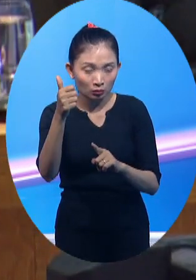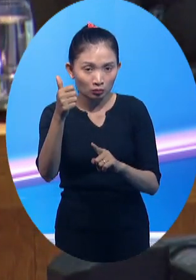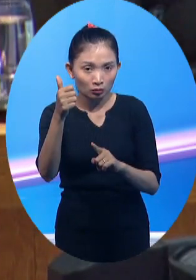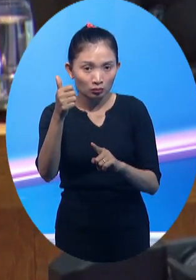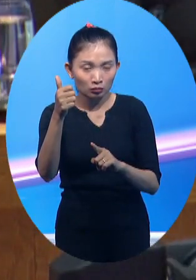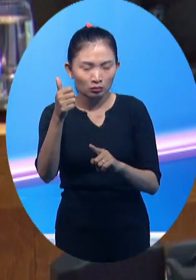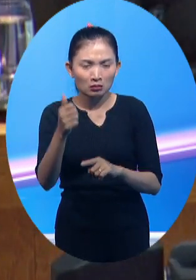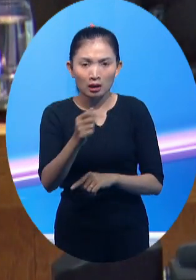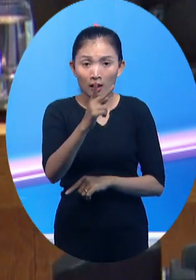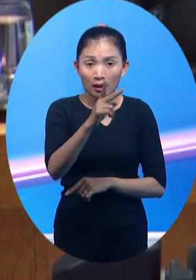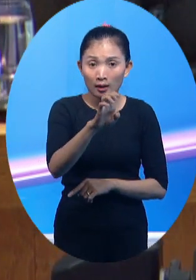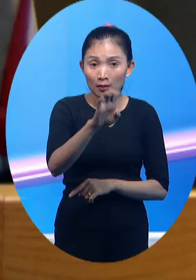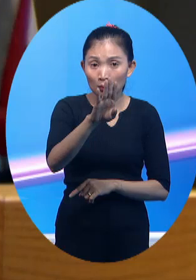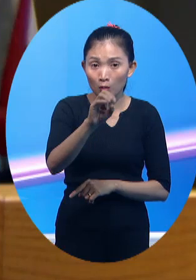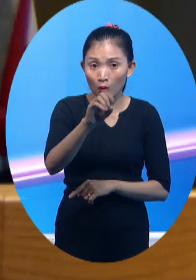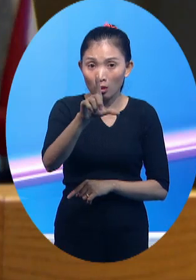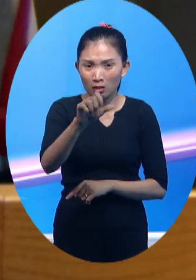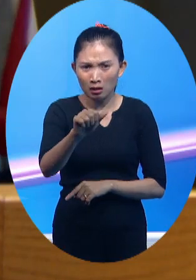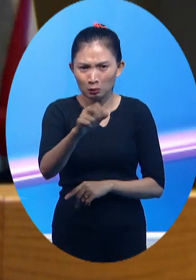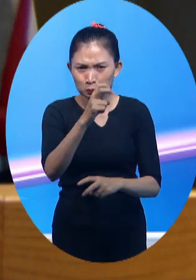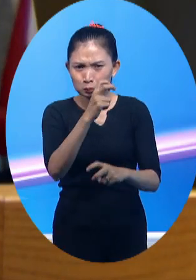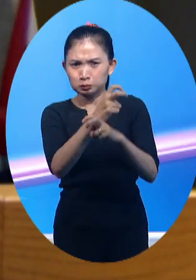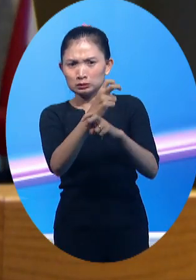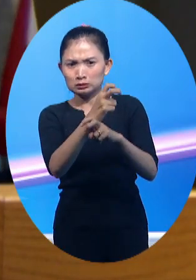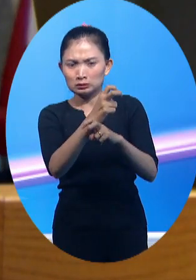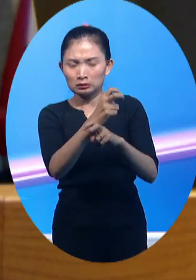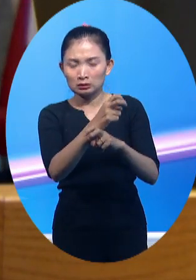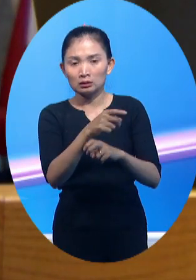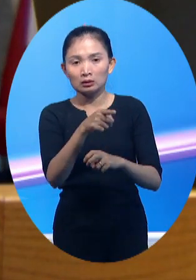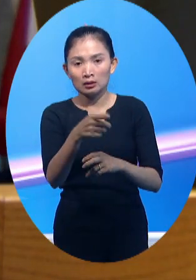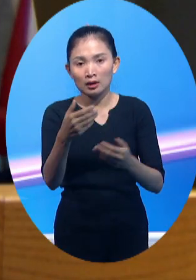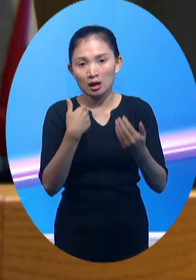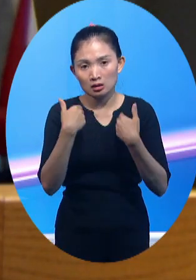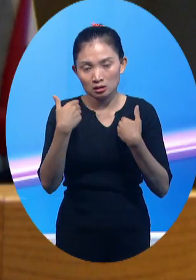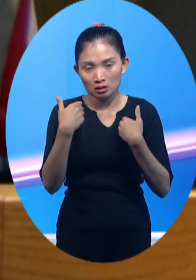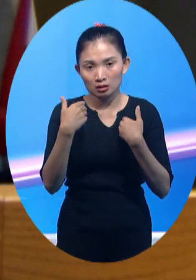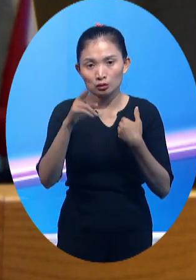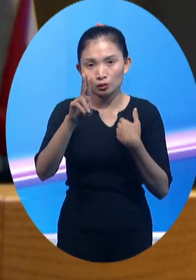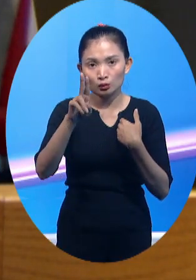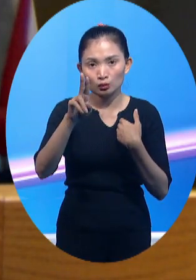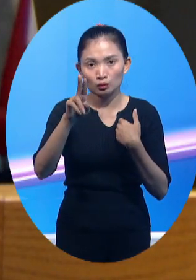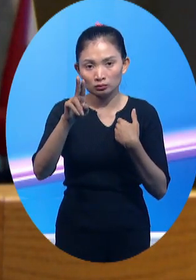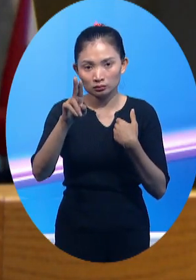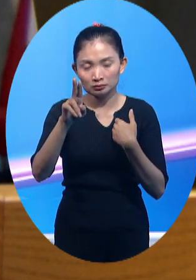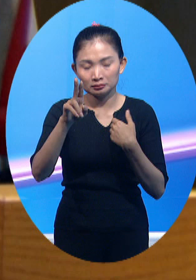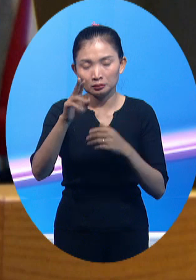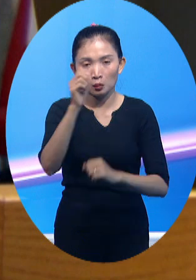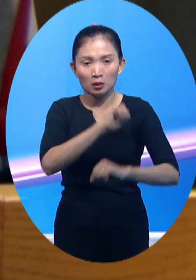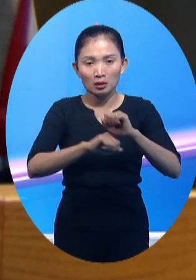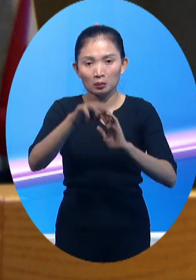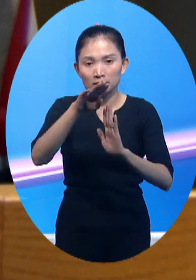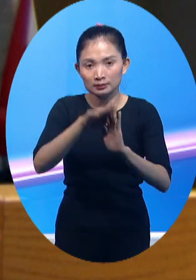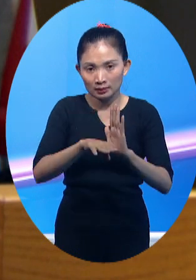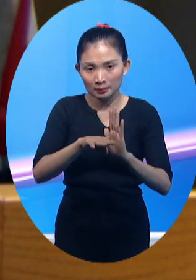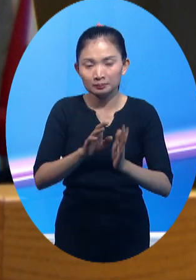hezbollah và các tác nhân xấu khác ở libang vốn ngăn cản khả năng hoạt động tự do của unifil đe dọa đến sự an toàn và an